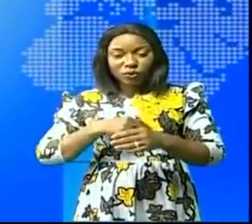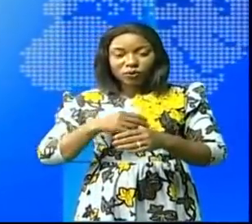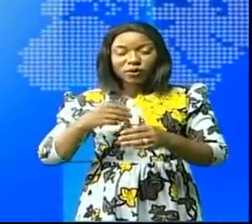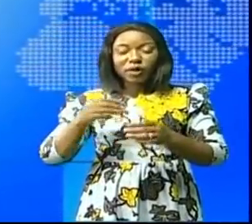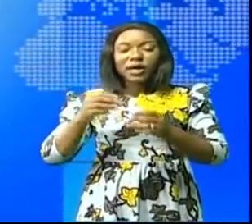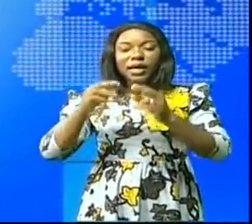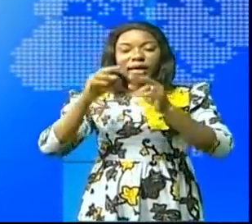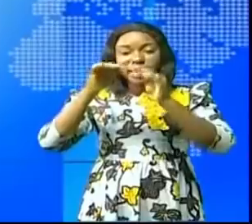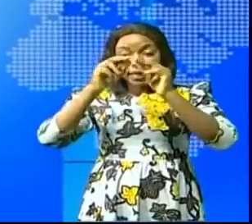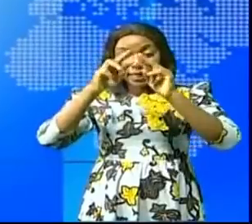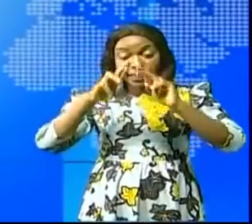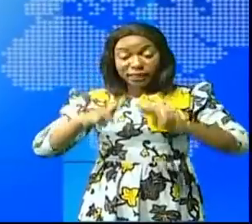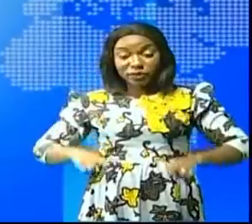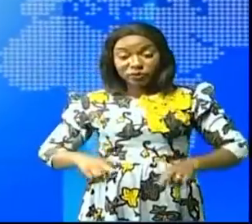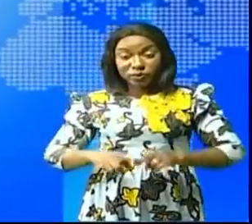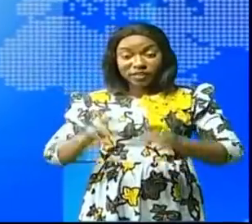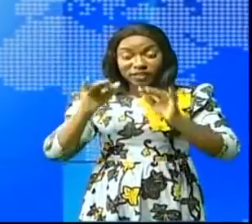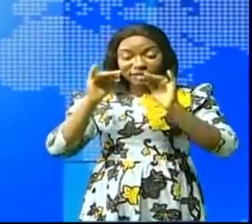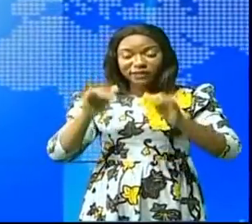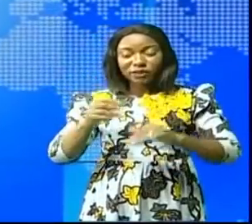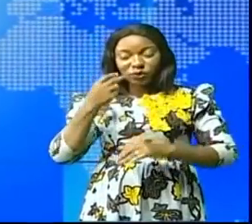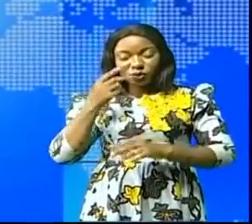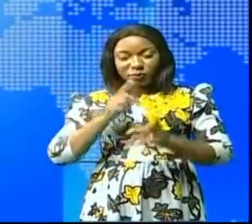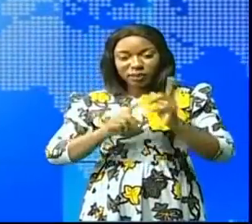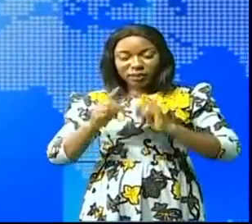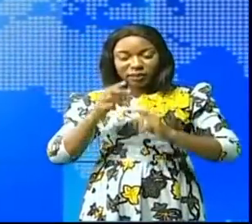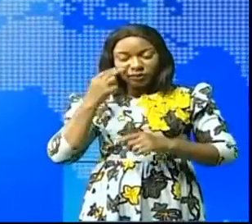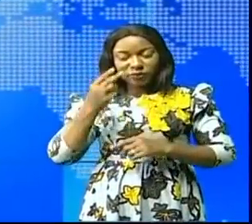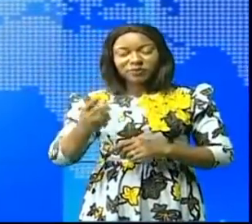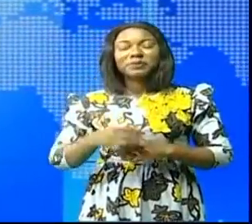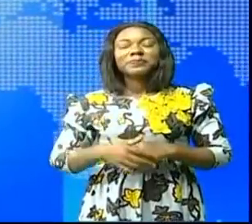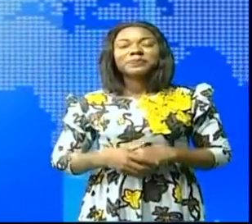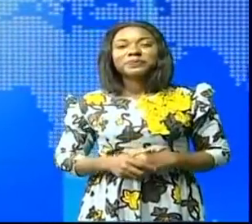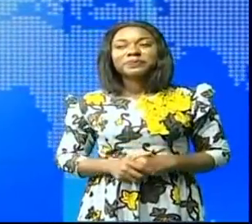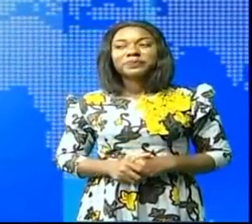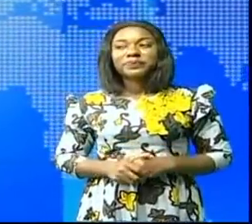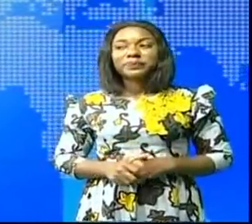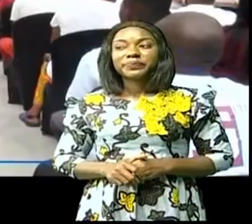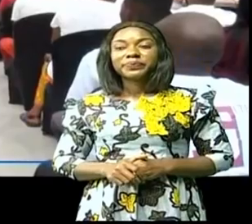va accompagner ces grands événements. Yvette Makuntima et Joël Kaimbe nous en dit plus.